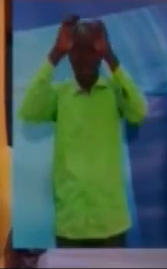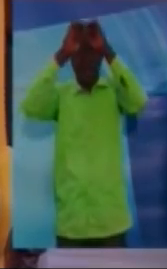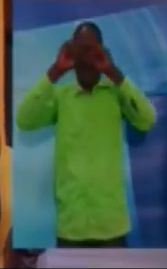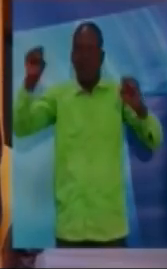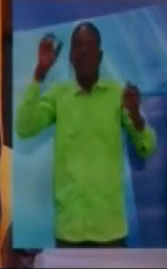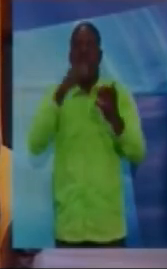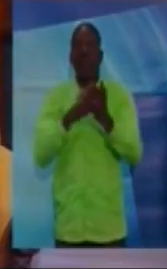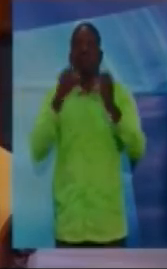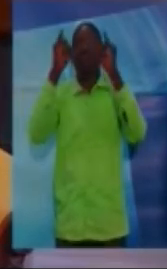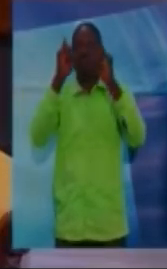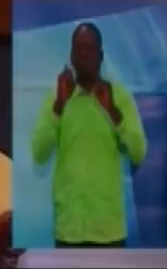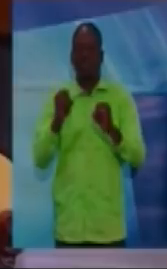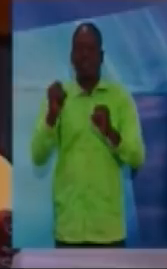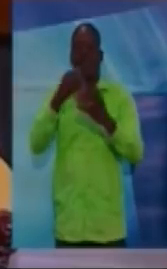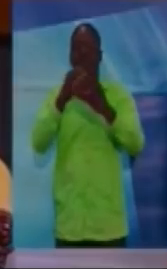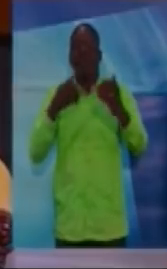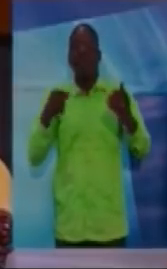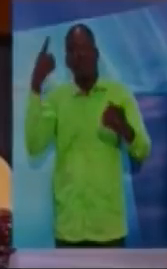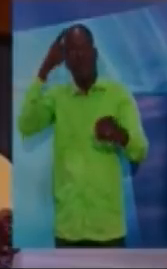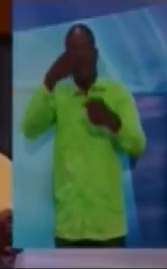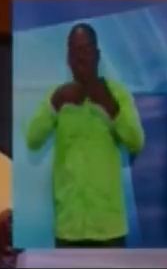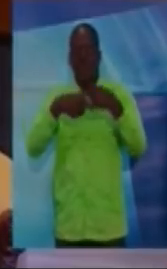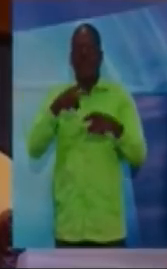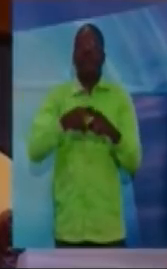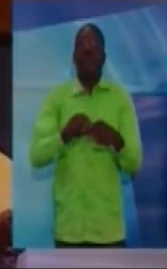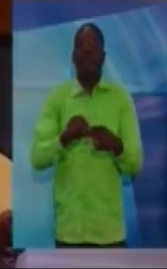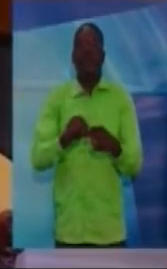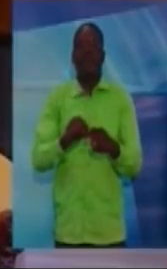des installations iraniennes avant de se raviser.